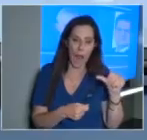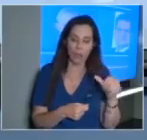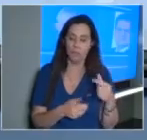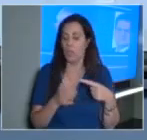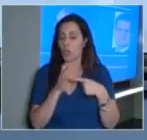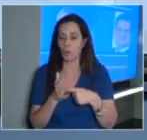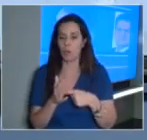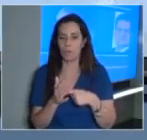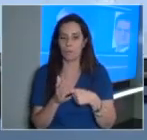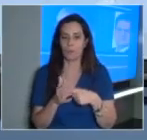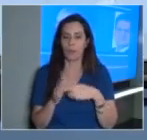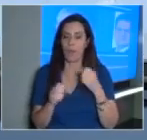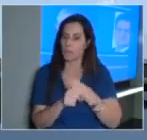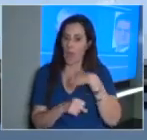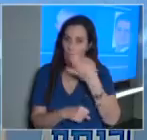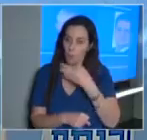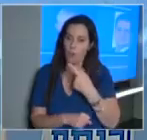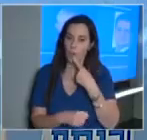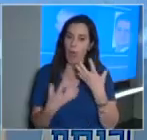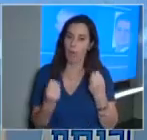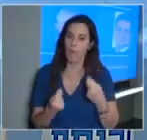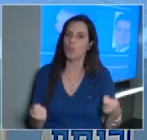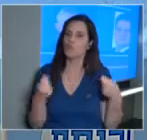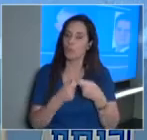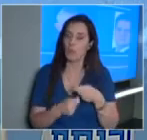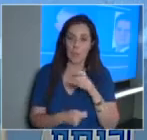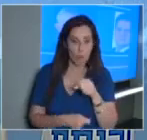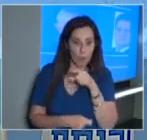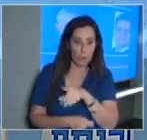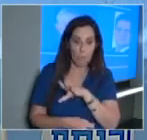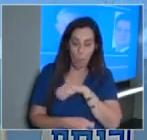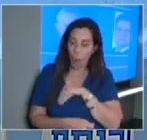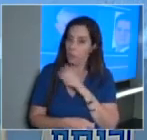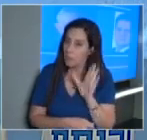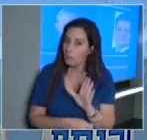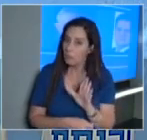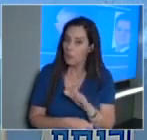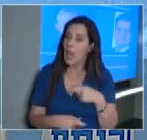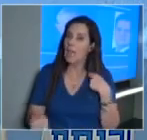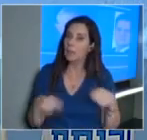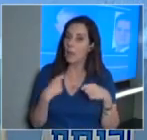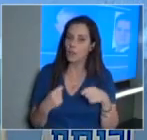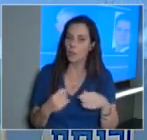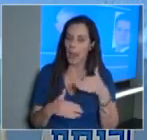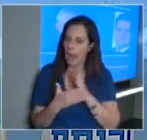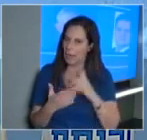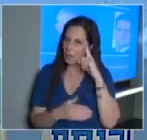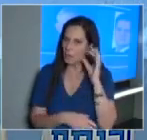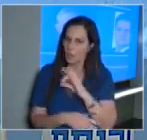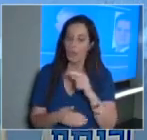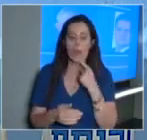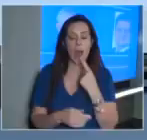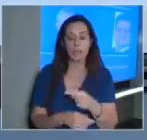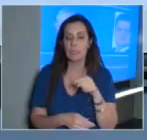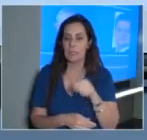עודה, לדוגמה, נתן באמת נאום שדיבר הרבה מאוד על שותפות. האם אתם מוכנים, לדוגמה, להתפשר על חלק מהעמדות שלכם,